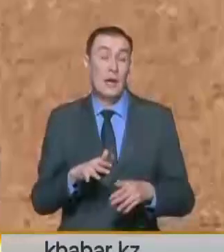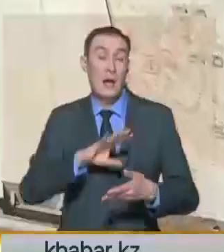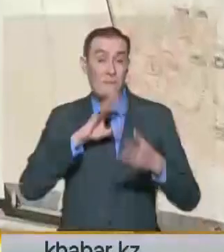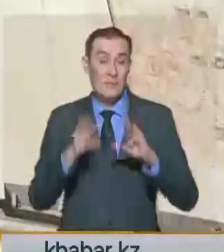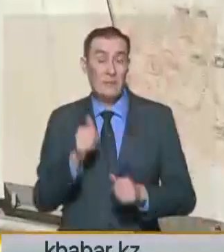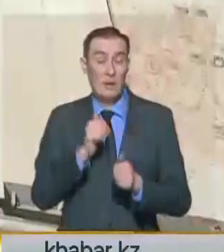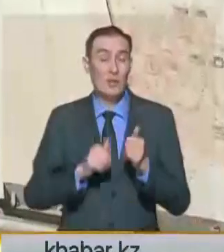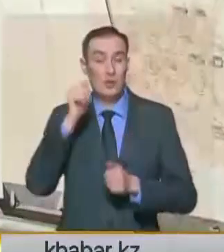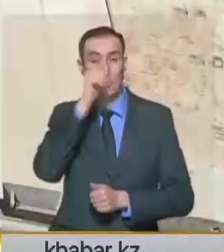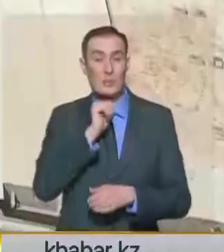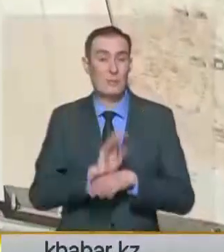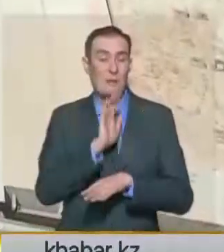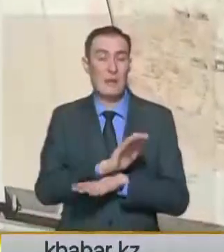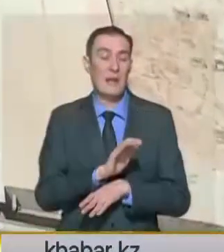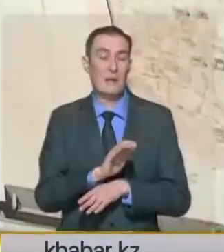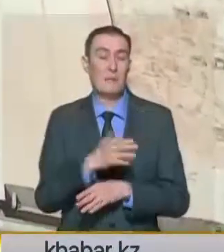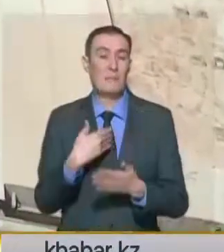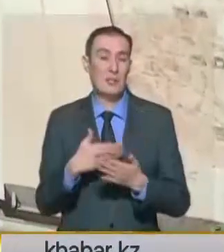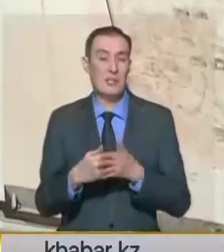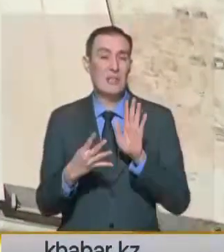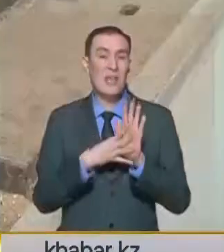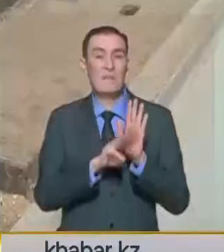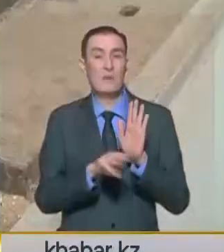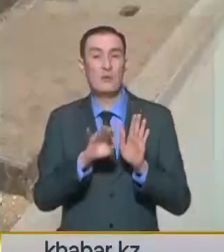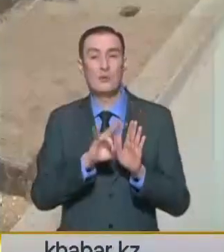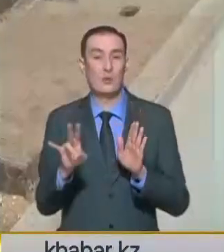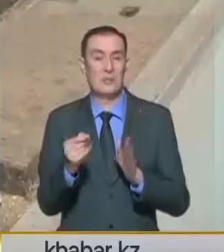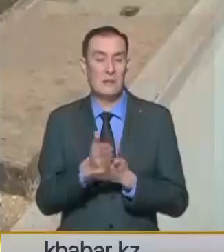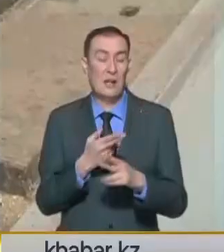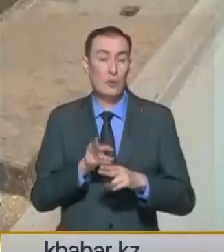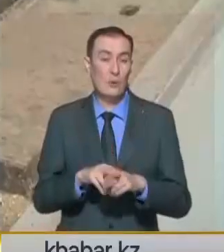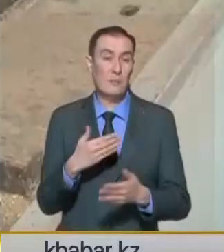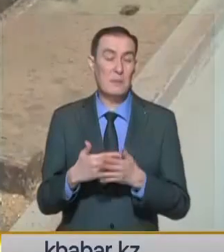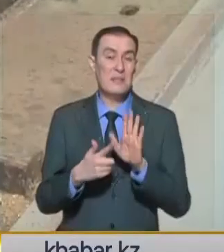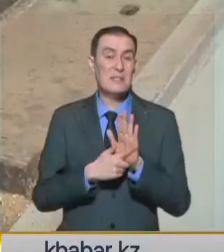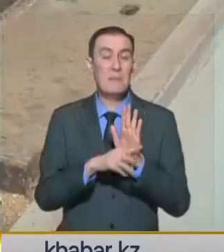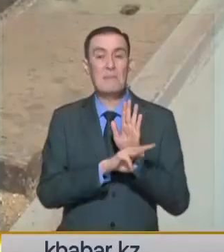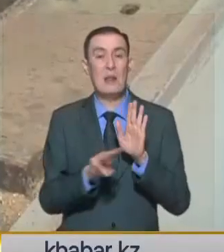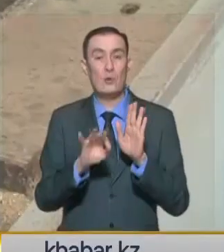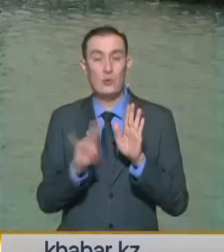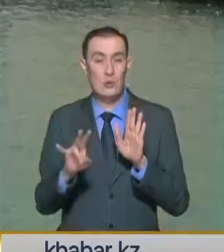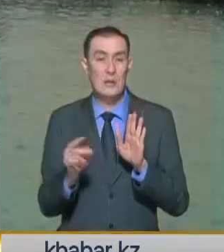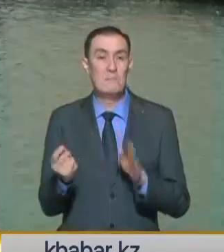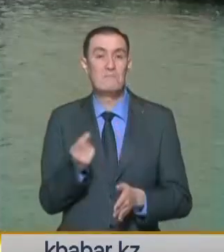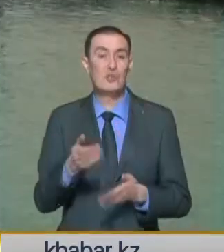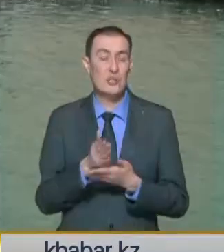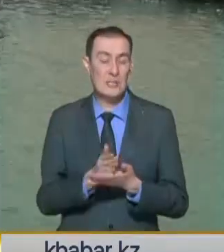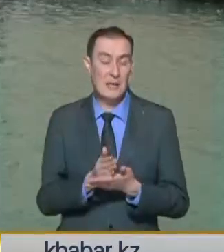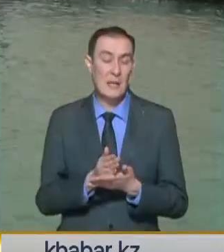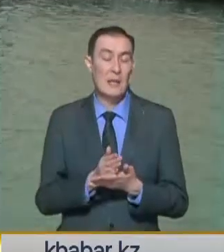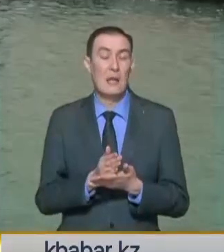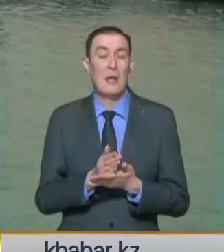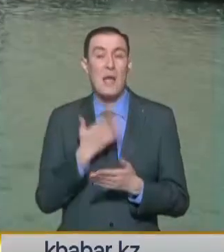целом каждый год Казахстан отправляет на экспорт почти 9 млн тонн зерновых из которых примерно 7 млн тонн - это пшеница